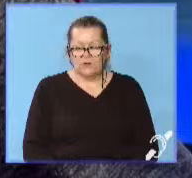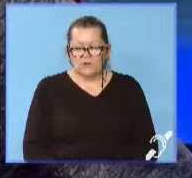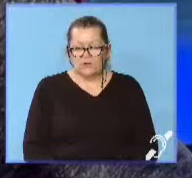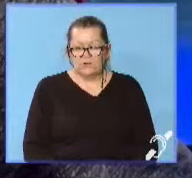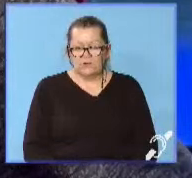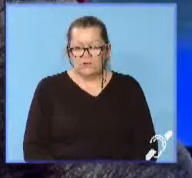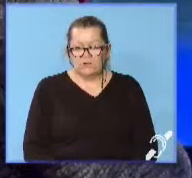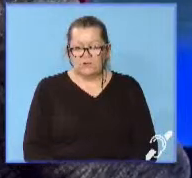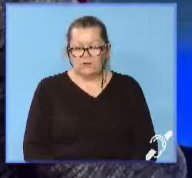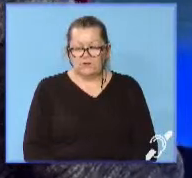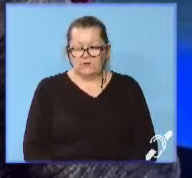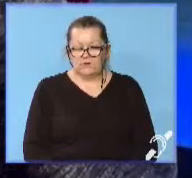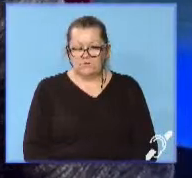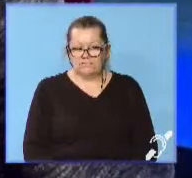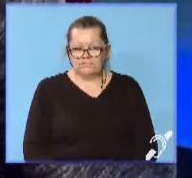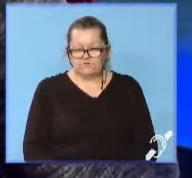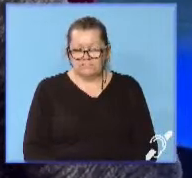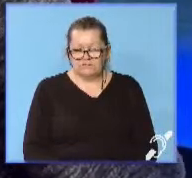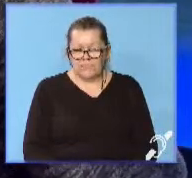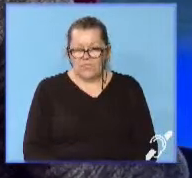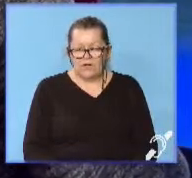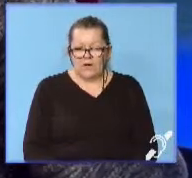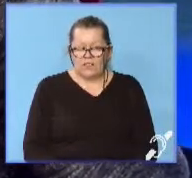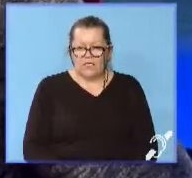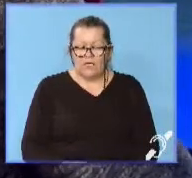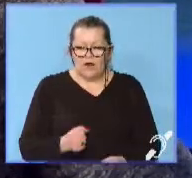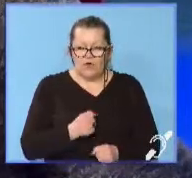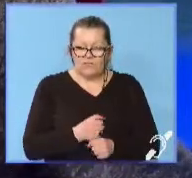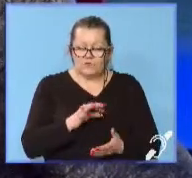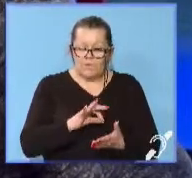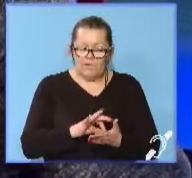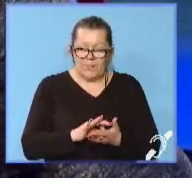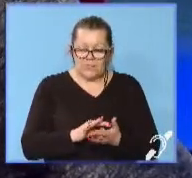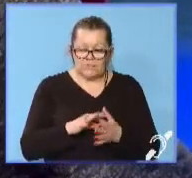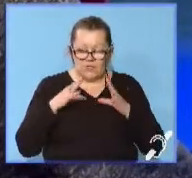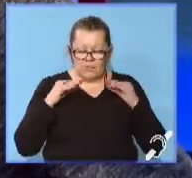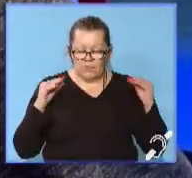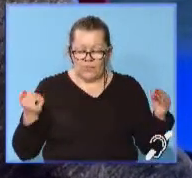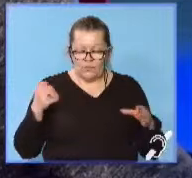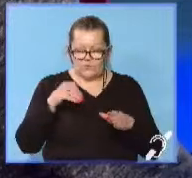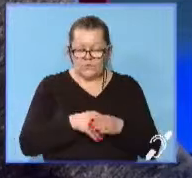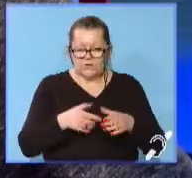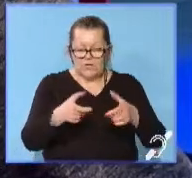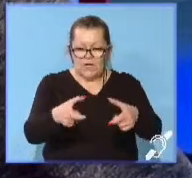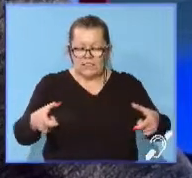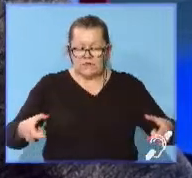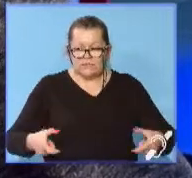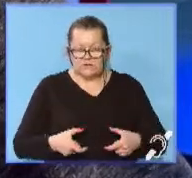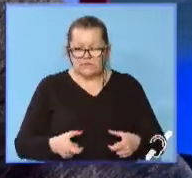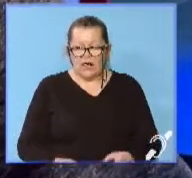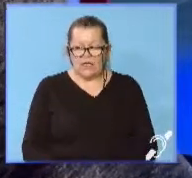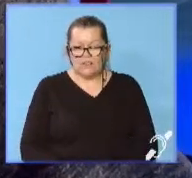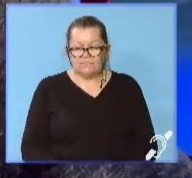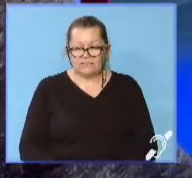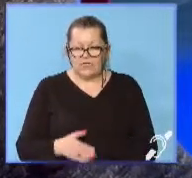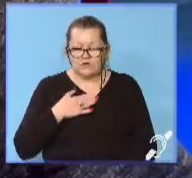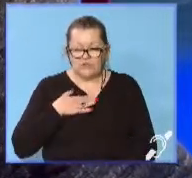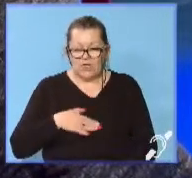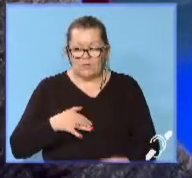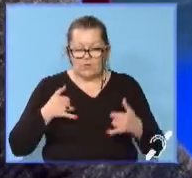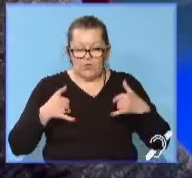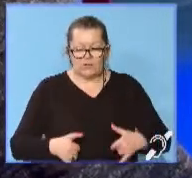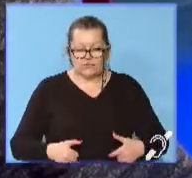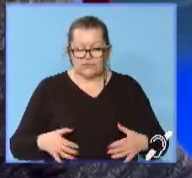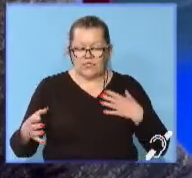și reacțiile lor Au fost minunate au confirmat tot efortul pe care echipa